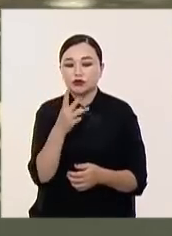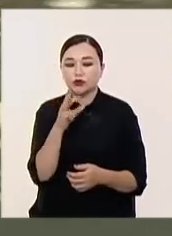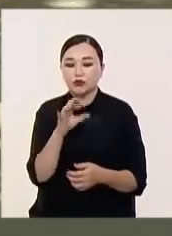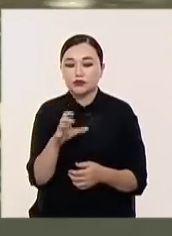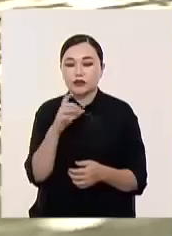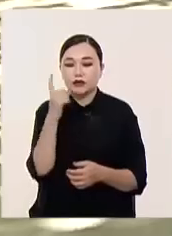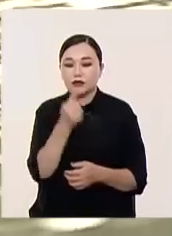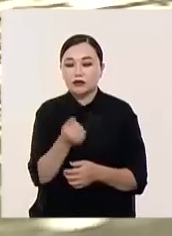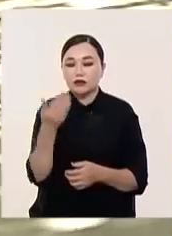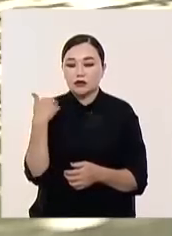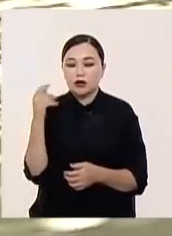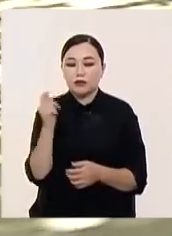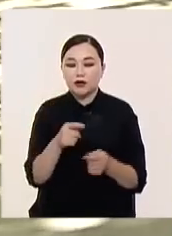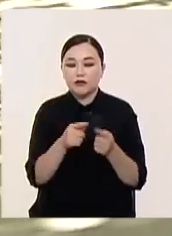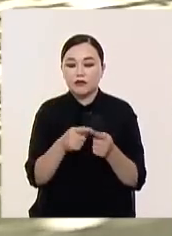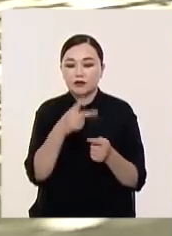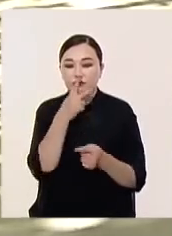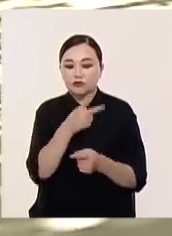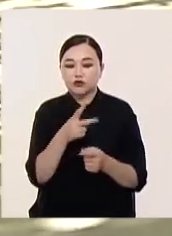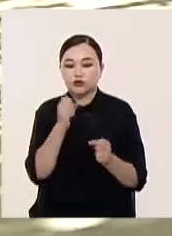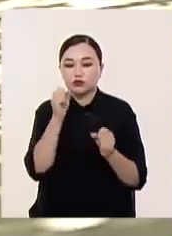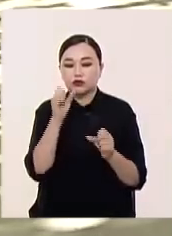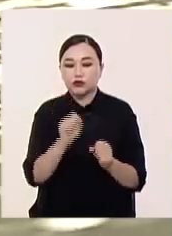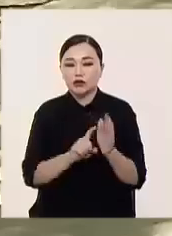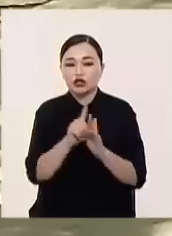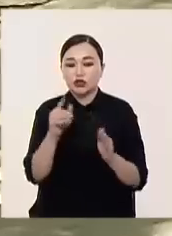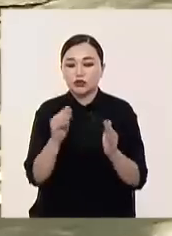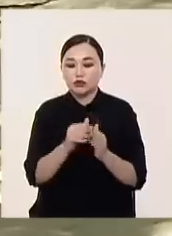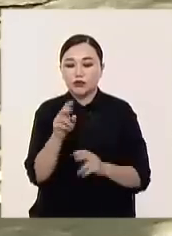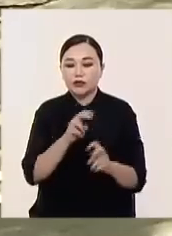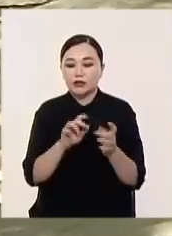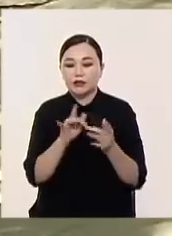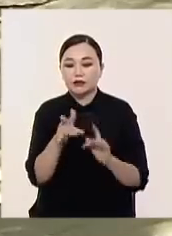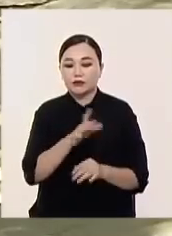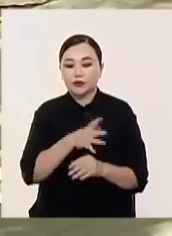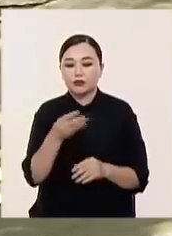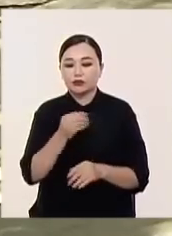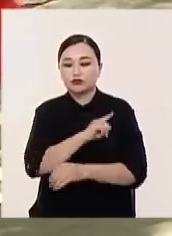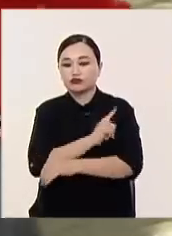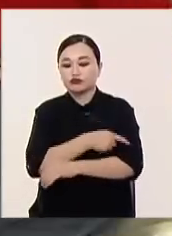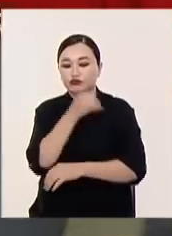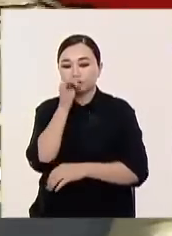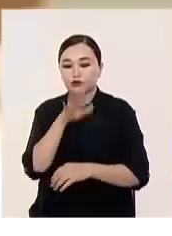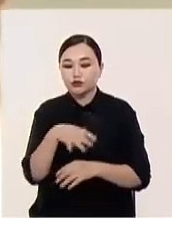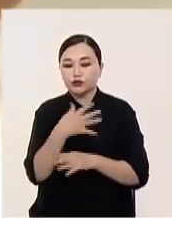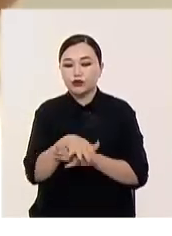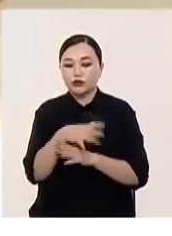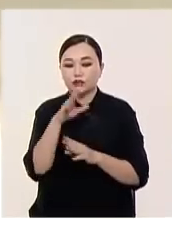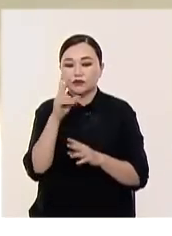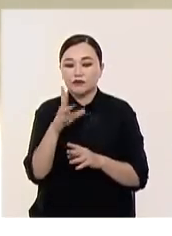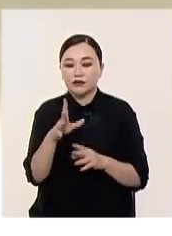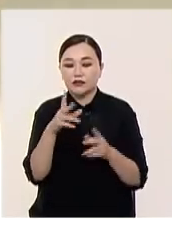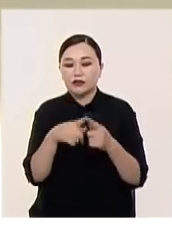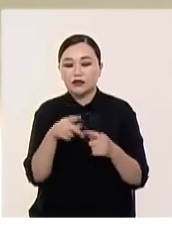Алматыға бір апта бұрын келген, жалдамалы пәтер бағасын көріп шошыған ол басында үйді интернеттен іздеген. Кейін қалтасы көтермейтініне көзі жеткен соң көшеде пәтерді